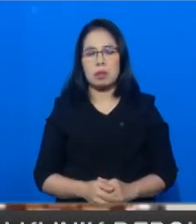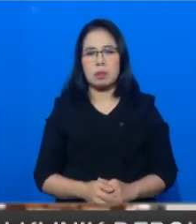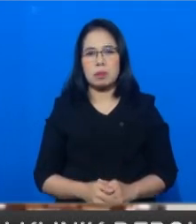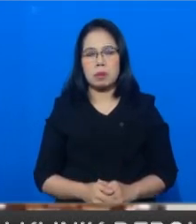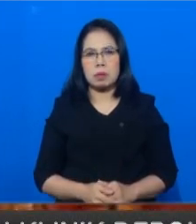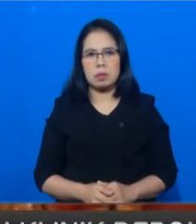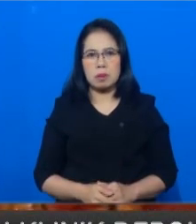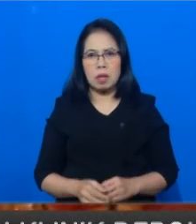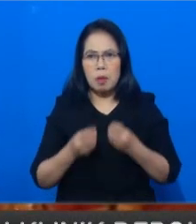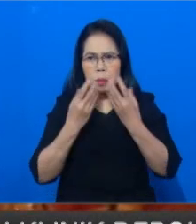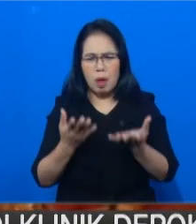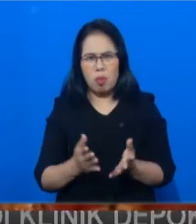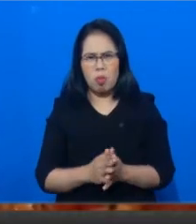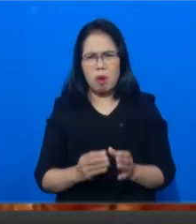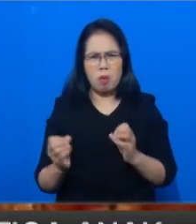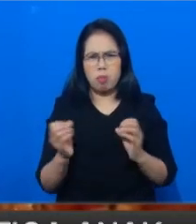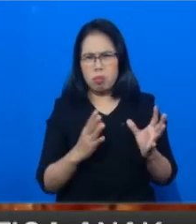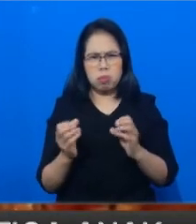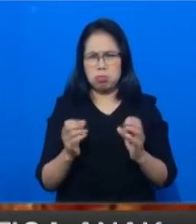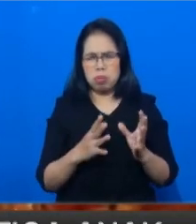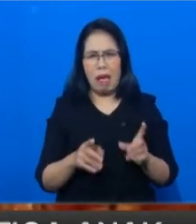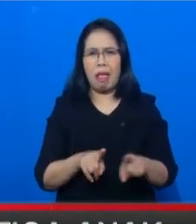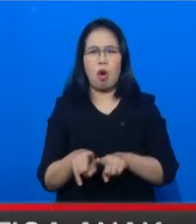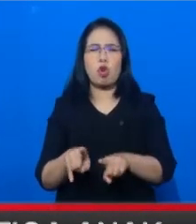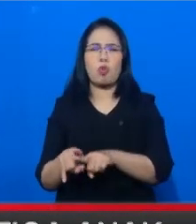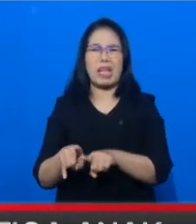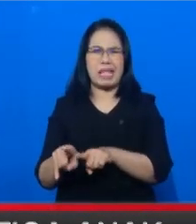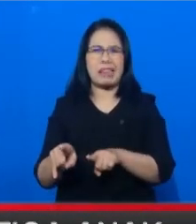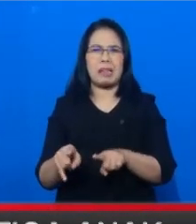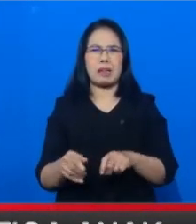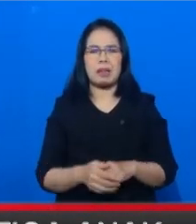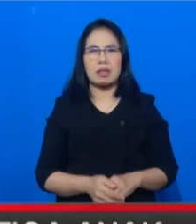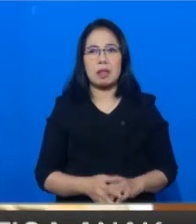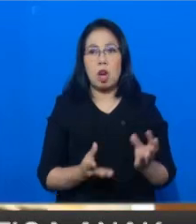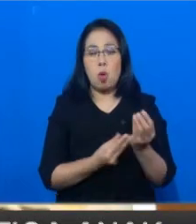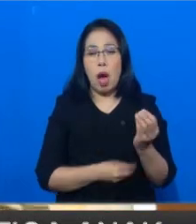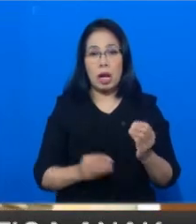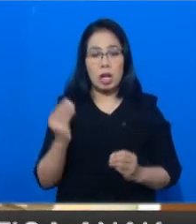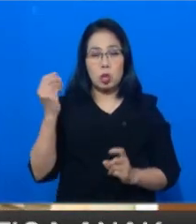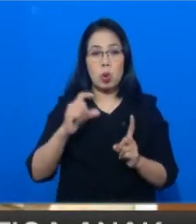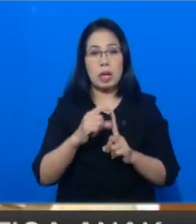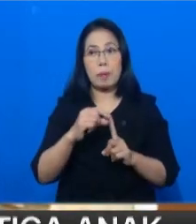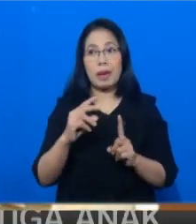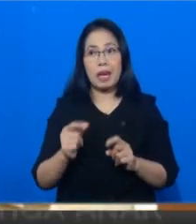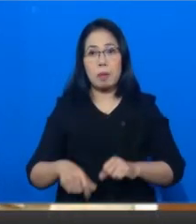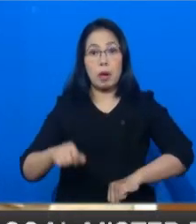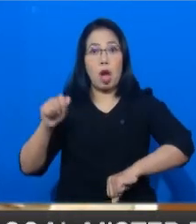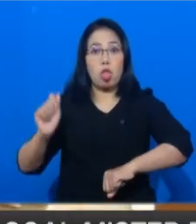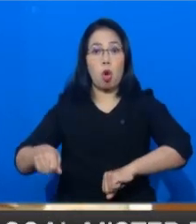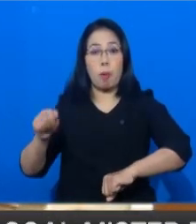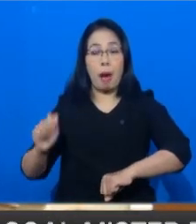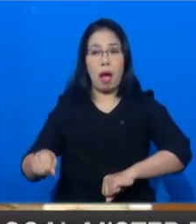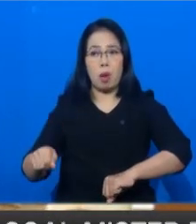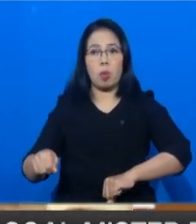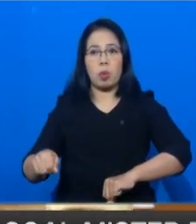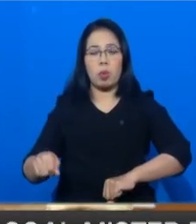Lontaran pernyataan panas bermula saat Caimin, Ketua Umum PKB yang juga Wakil Ketua DPR, mengetok palu soal pembentukan Pansus